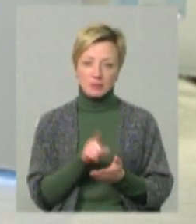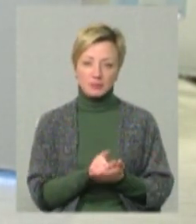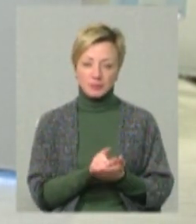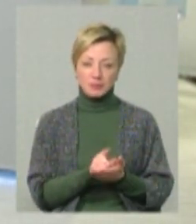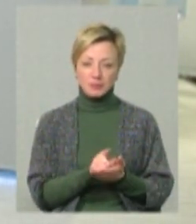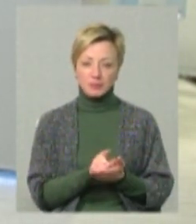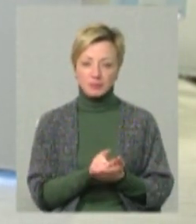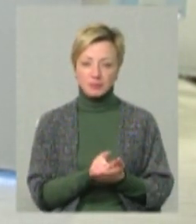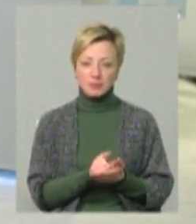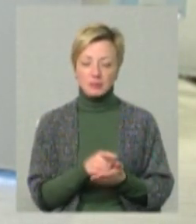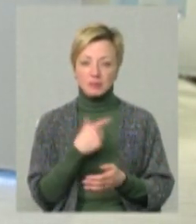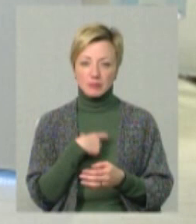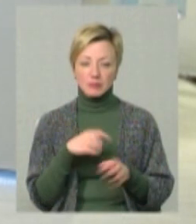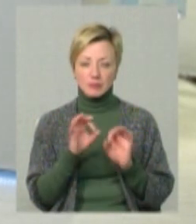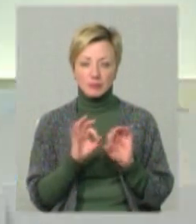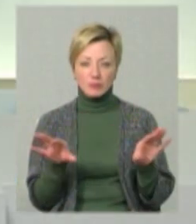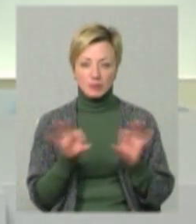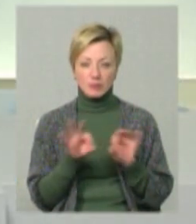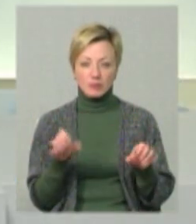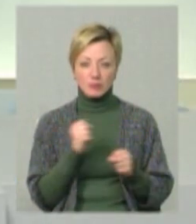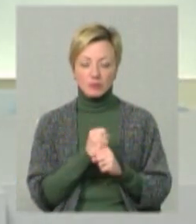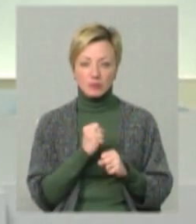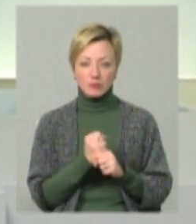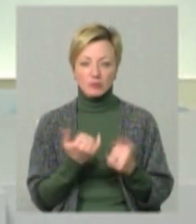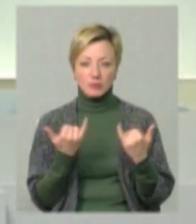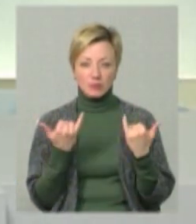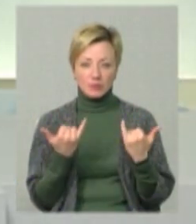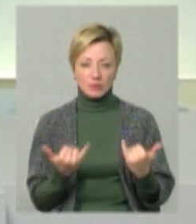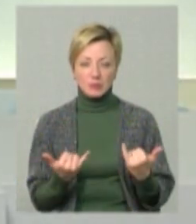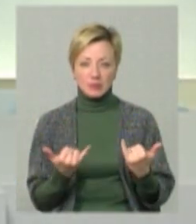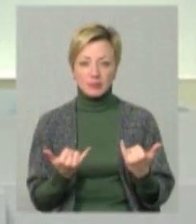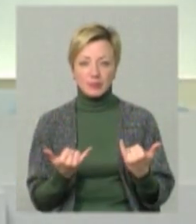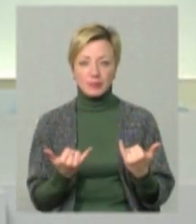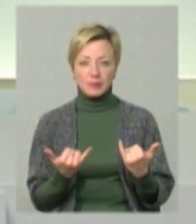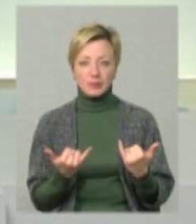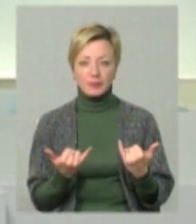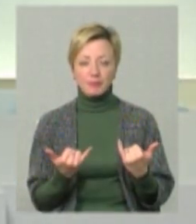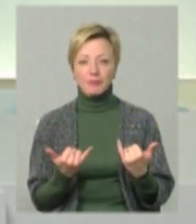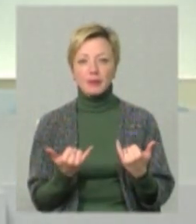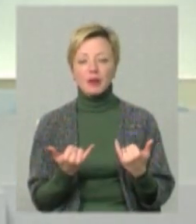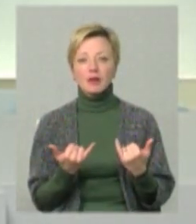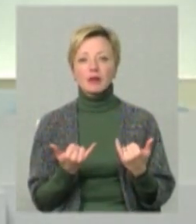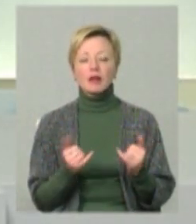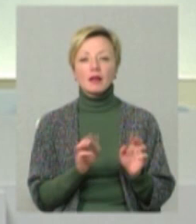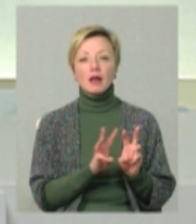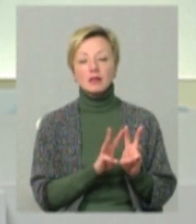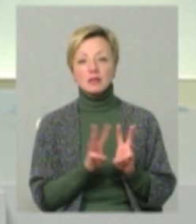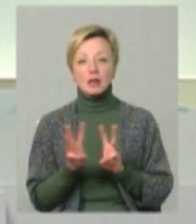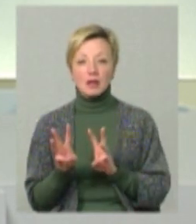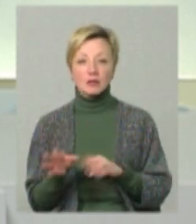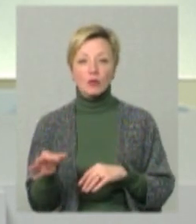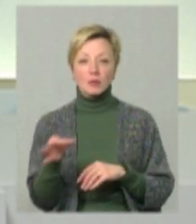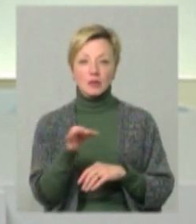мають в себе вести роз'яснювальну роботу? Роз'яснювальна робота. Угу. Наразі ми і на сайті,